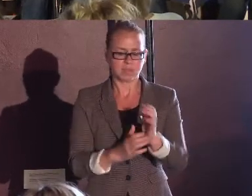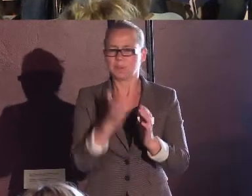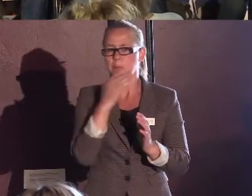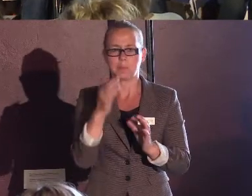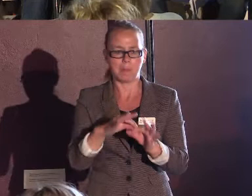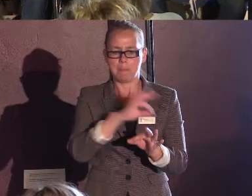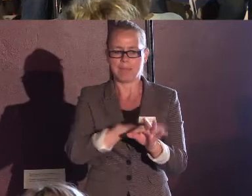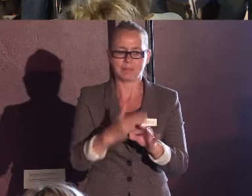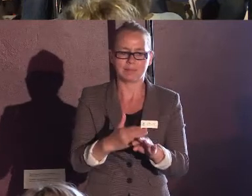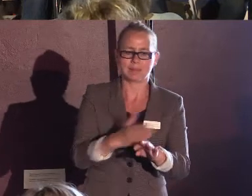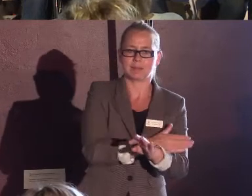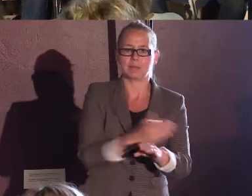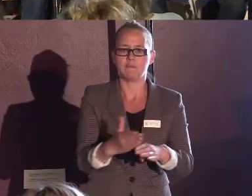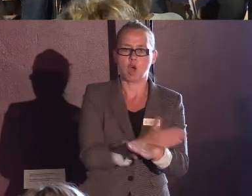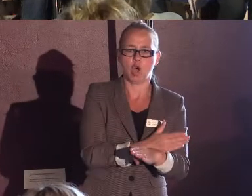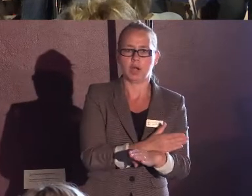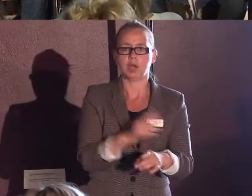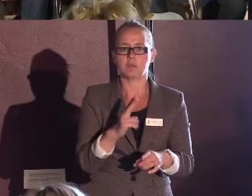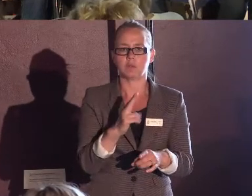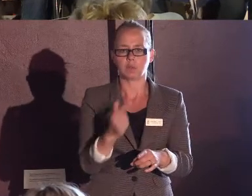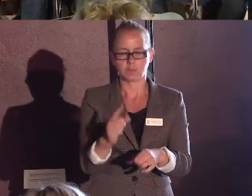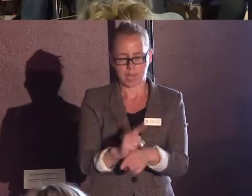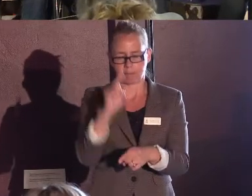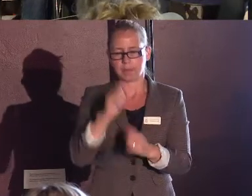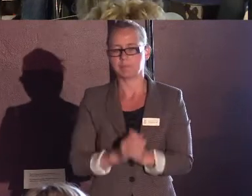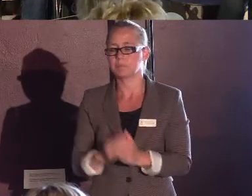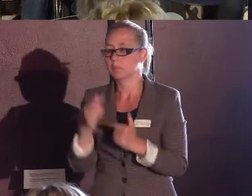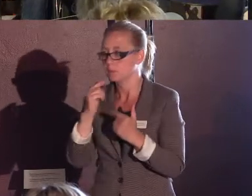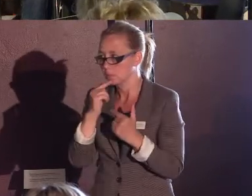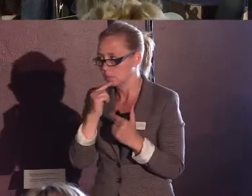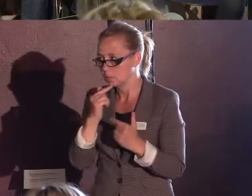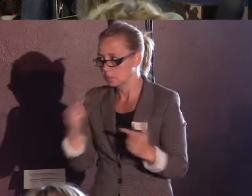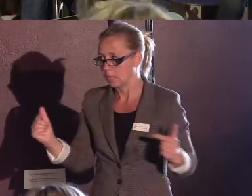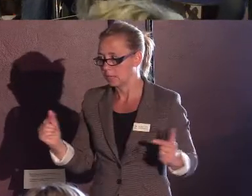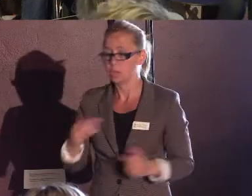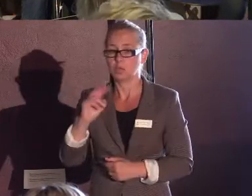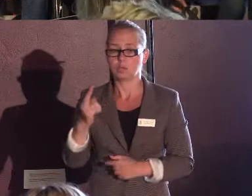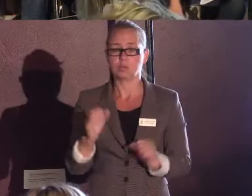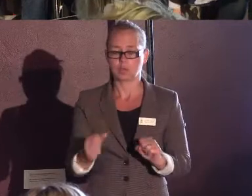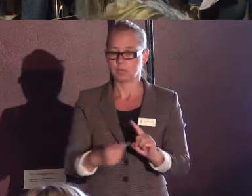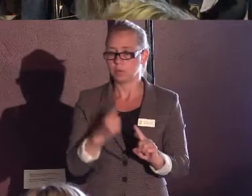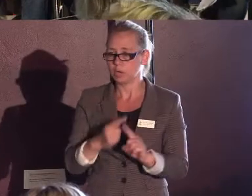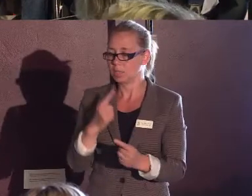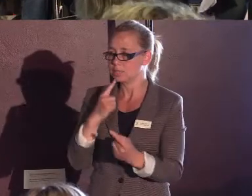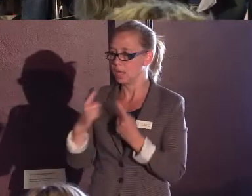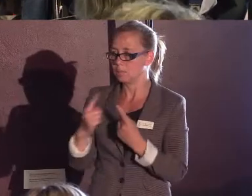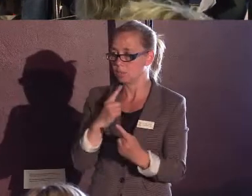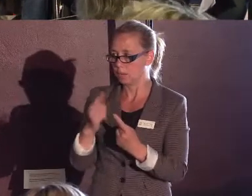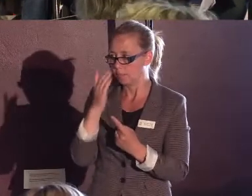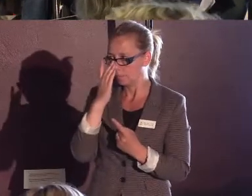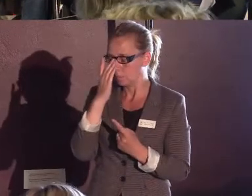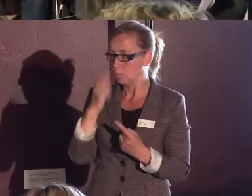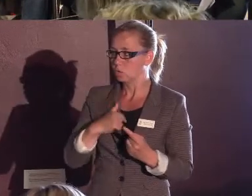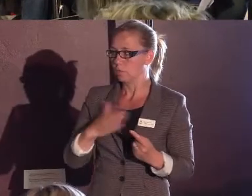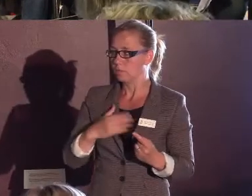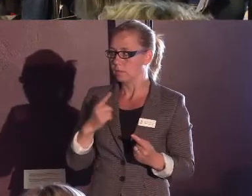mätt längre tillbaka än 2010. Nej. Tack så mycket. Vi ska nu börja öppna upp samtalet lite grann. Och jag